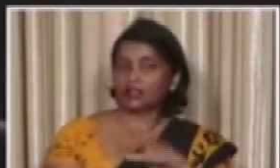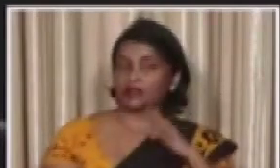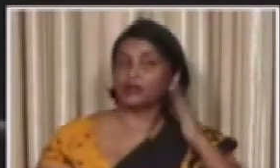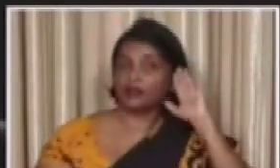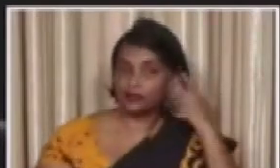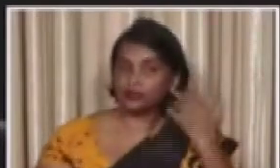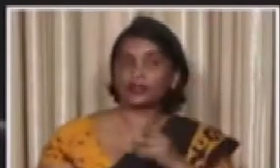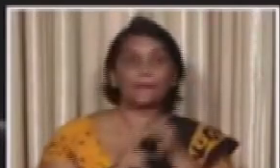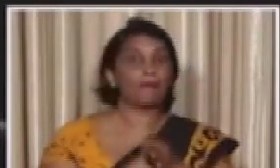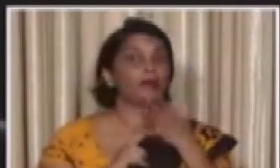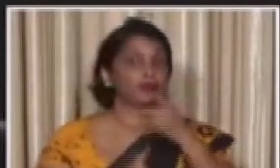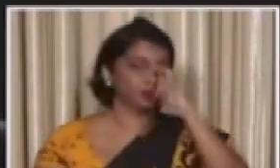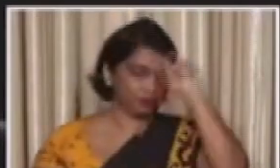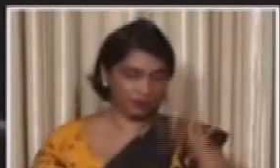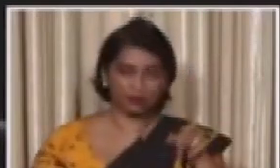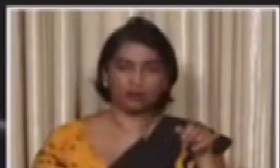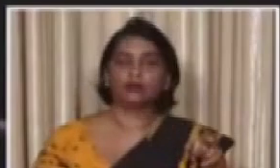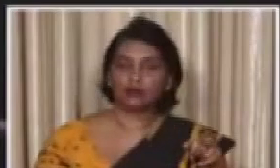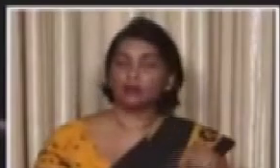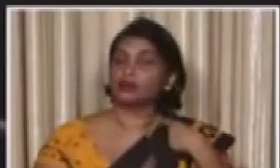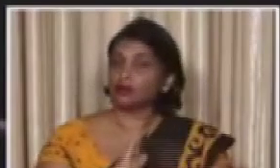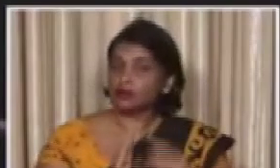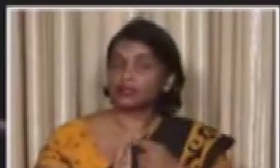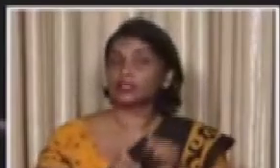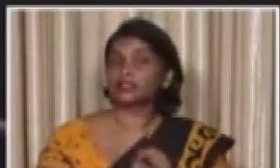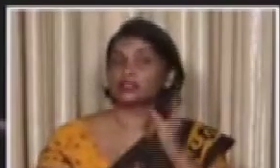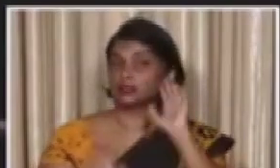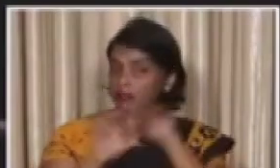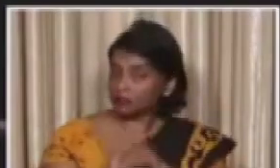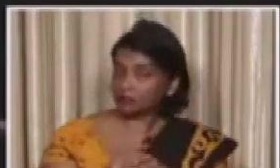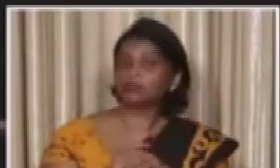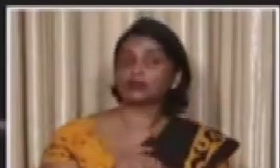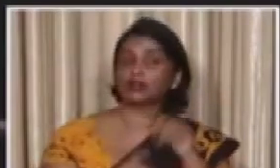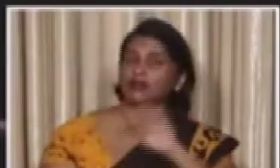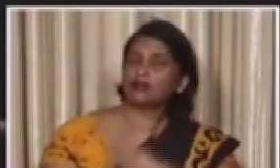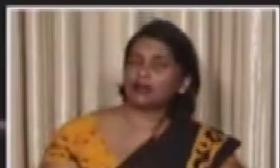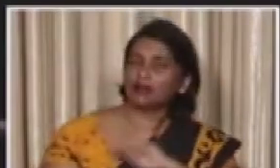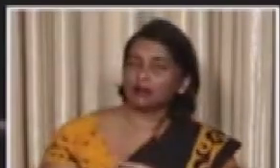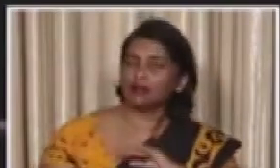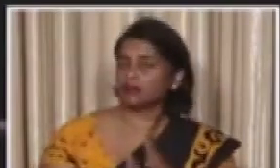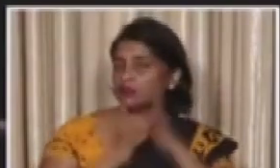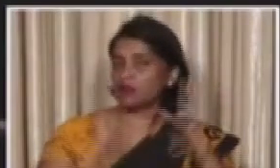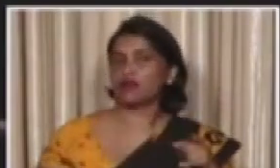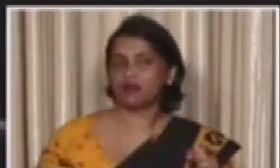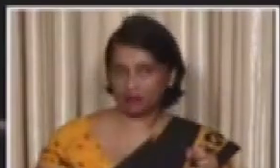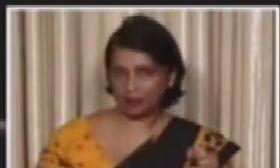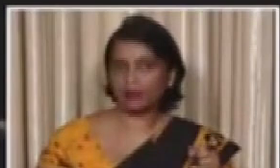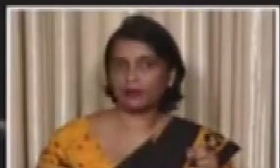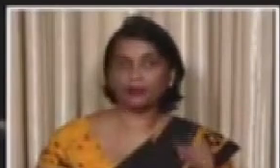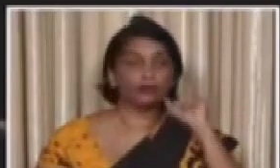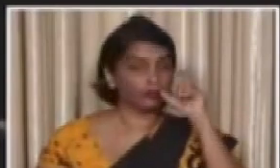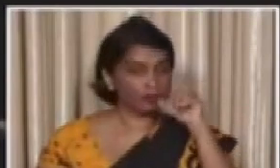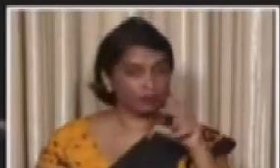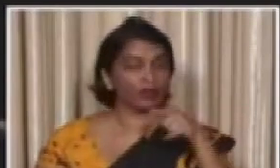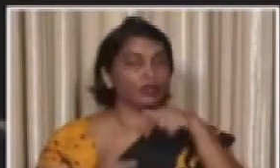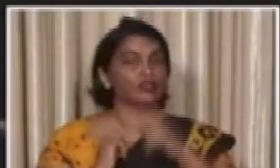විශේෂයෙන්ම රණසිංහ ප්‍රේමදාස මැතිතුමා මේ රටේ ජනාධිපති වුණේම ඒ ඉවසීමේ ගුණය ඔහුට තිබිච්ච නිසා. කොළඹ